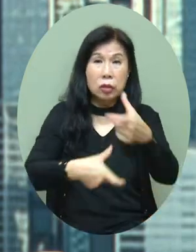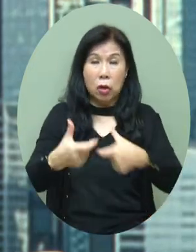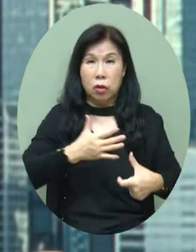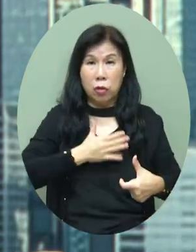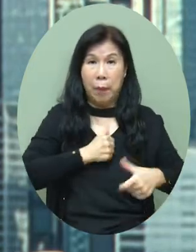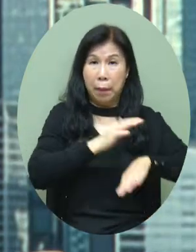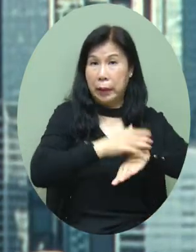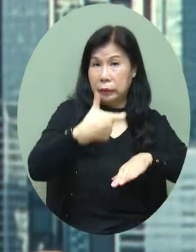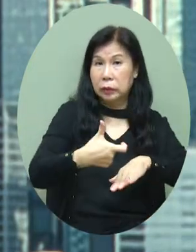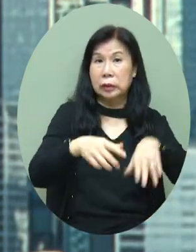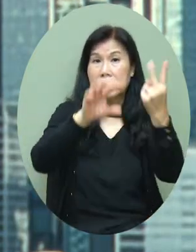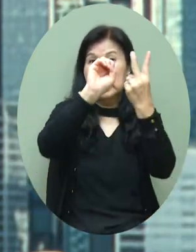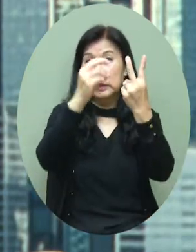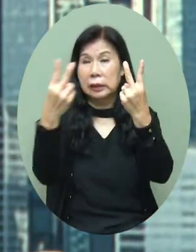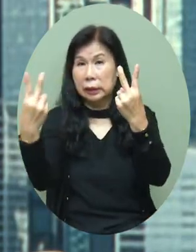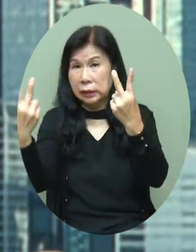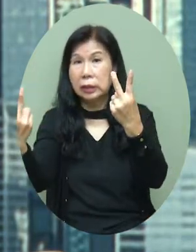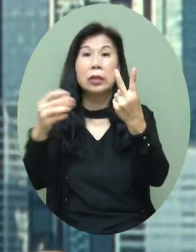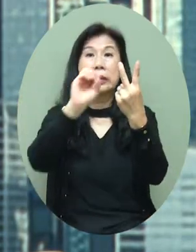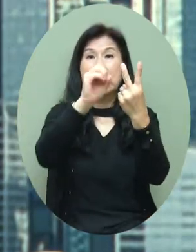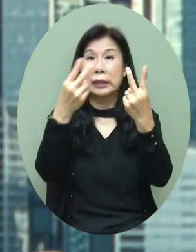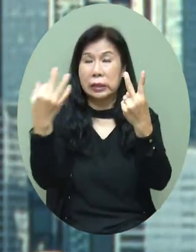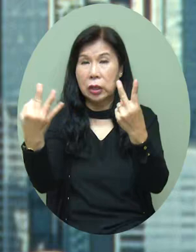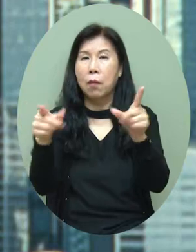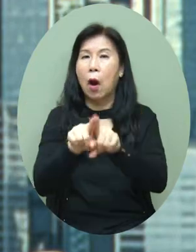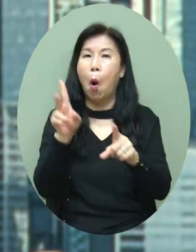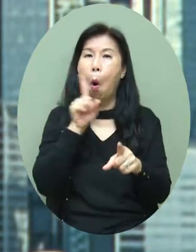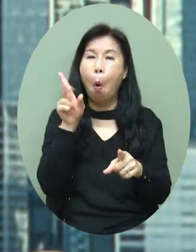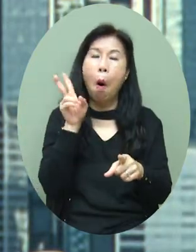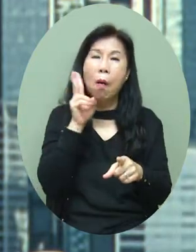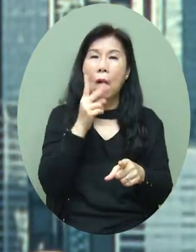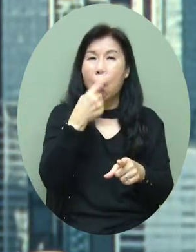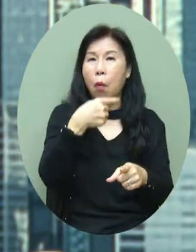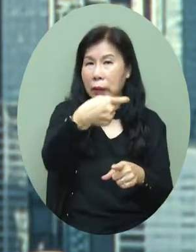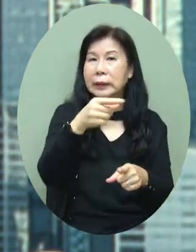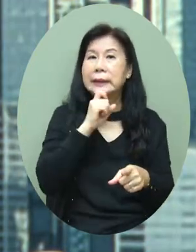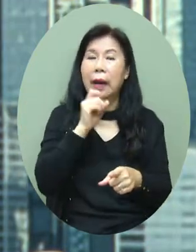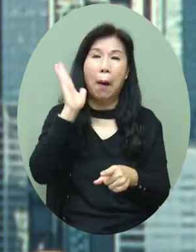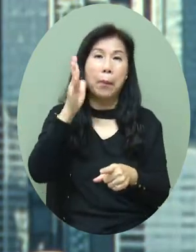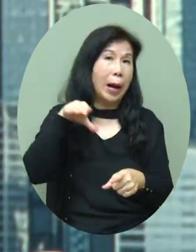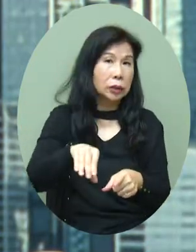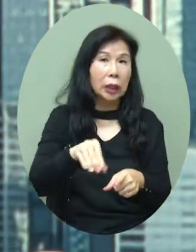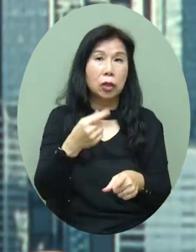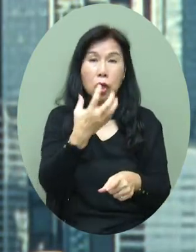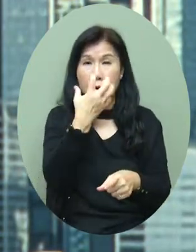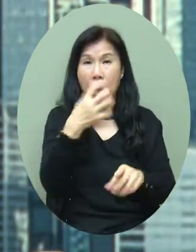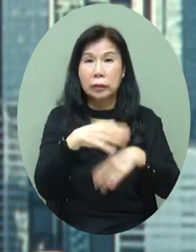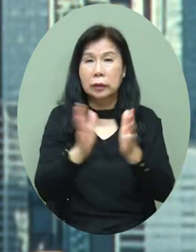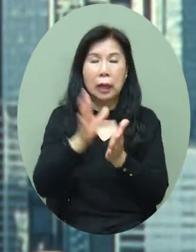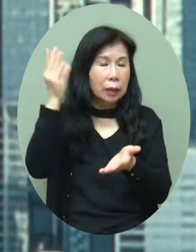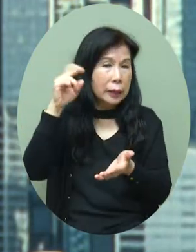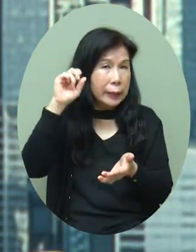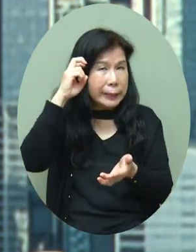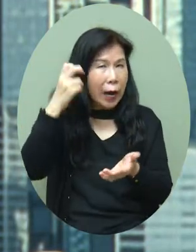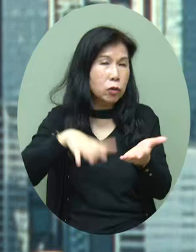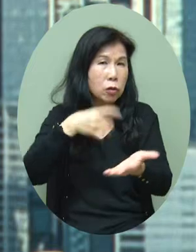算咧喺2022至23年度咧係一個赤字預算嚟嘅，個赤字係500幾億嘅。咁所以考慮咗呢一啲之後咧，